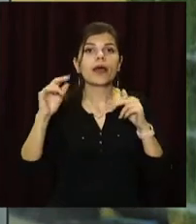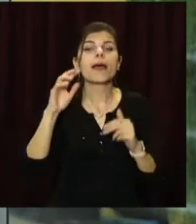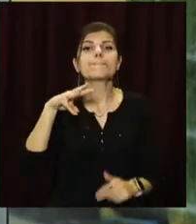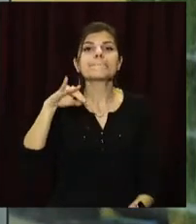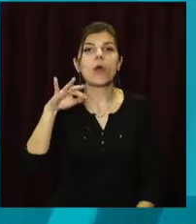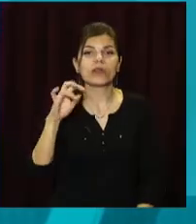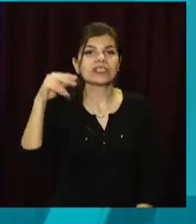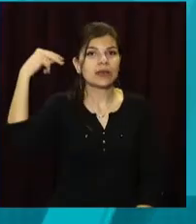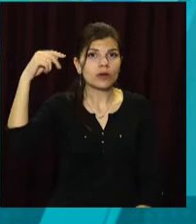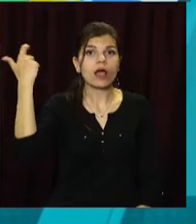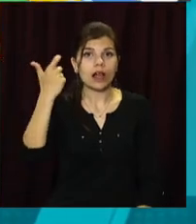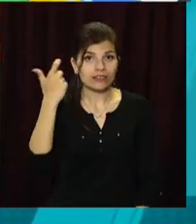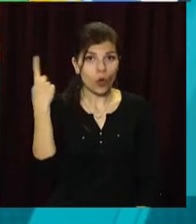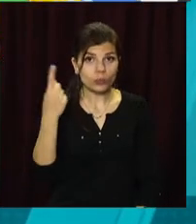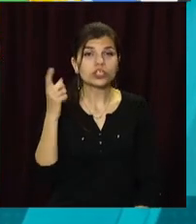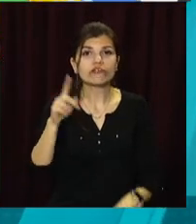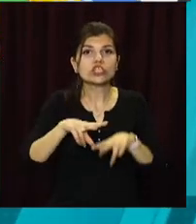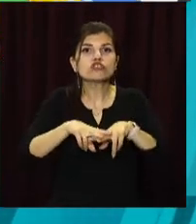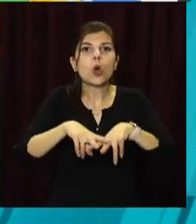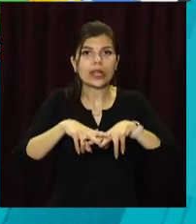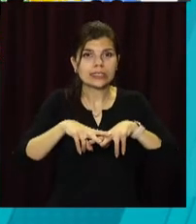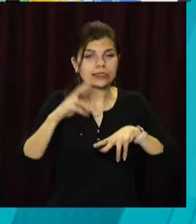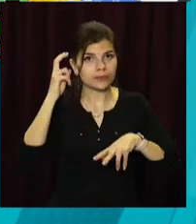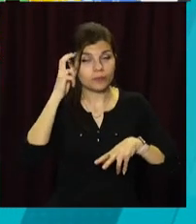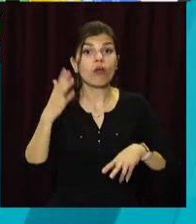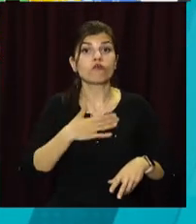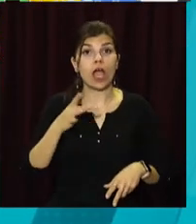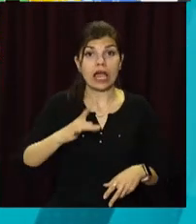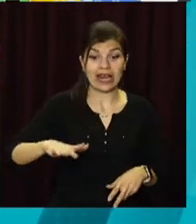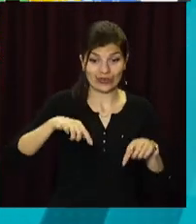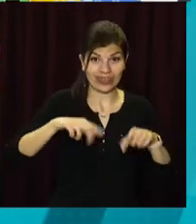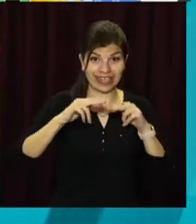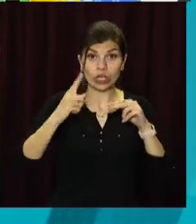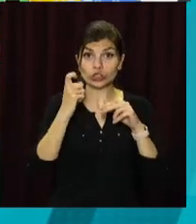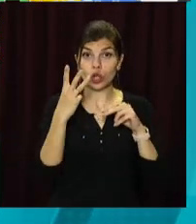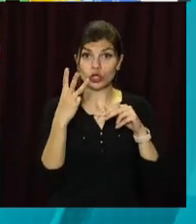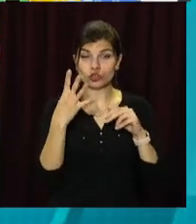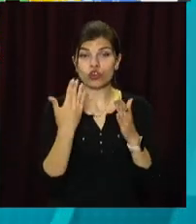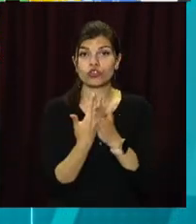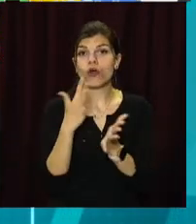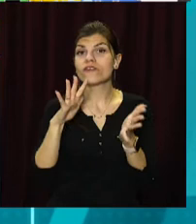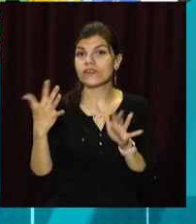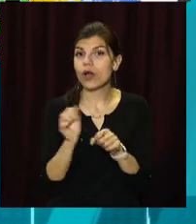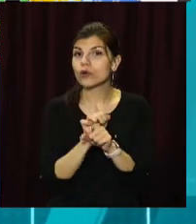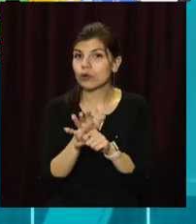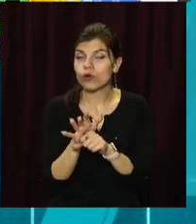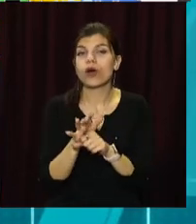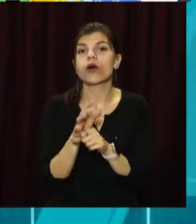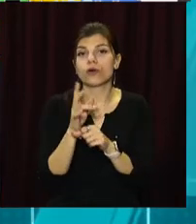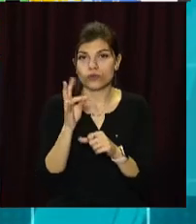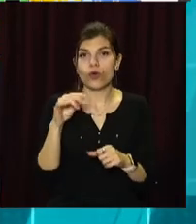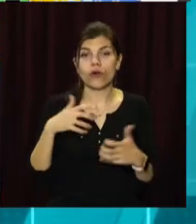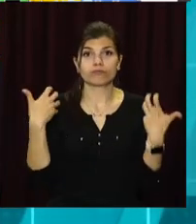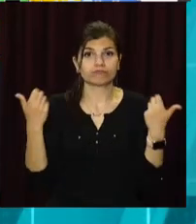Миколаївській, Запорізькій, Харківській областях та в столиці. У нашому регіоні діагностували 134 нові випадки корони. Водночас